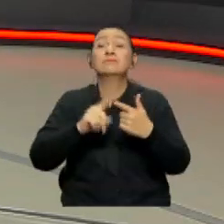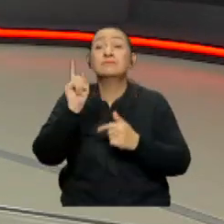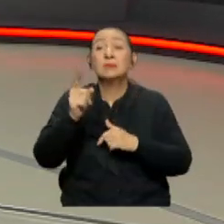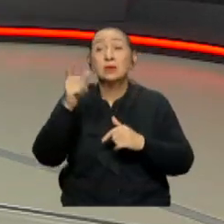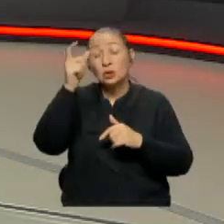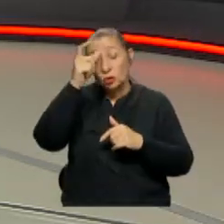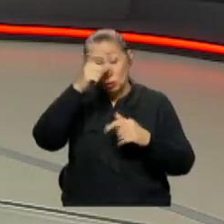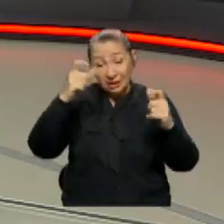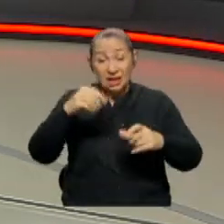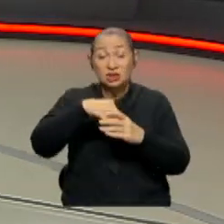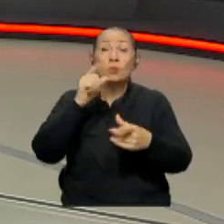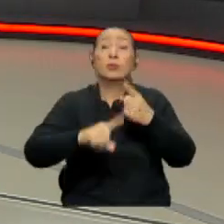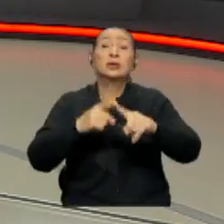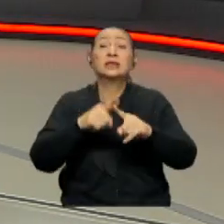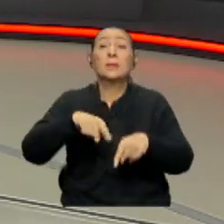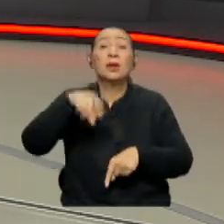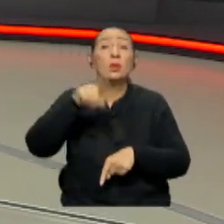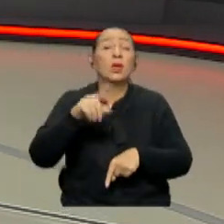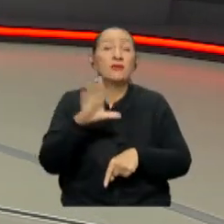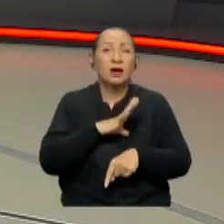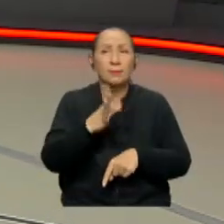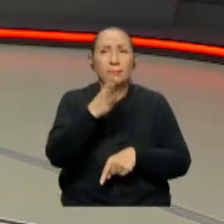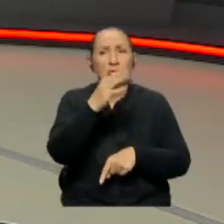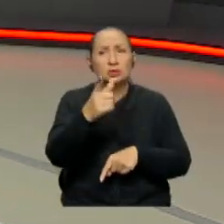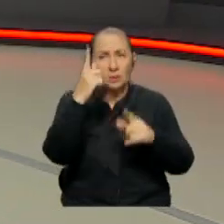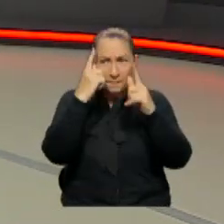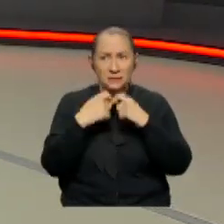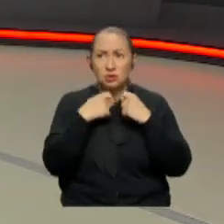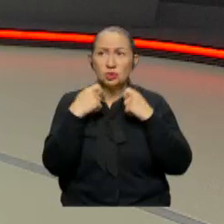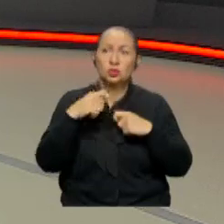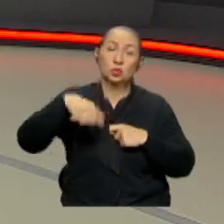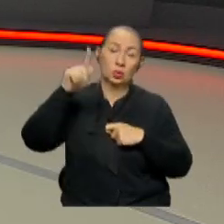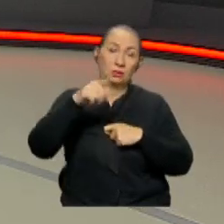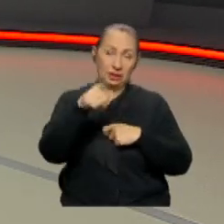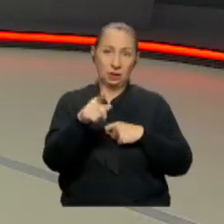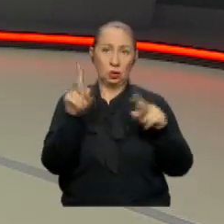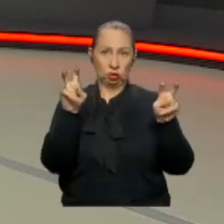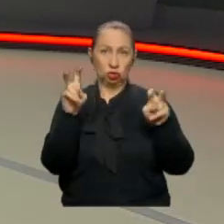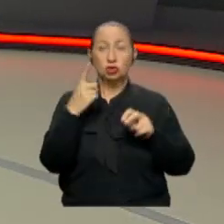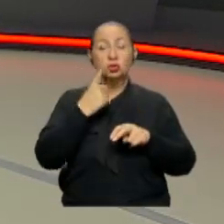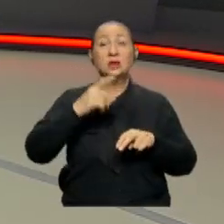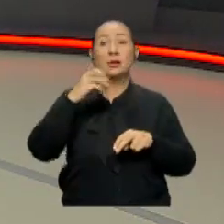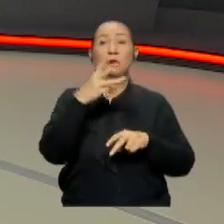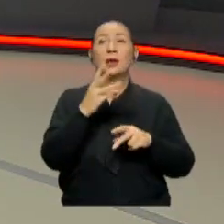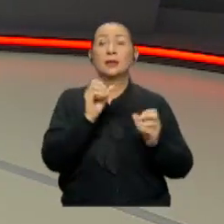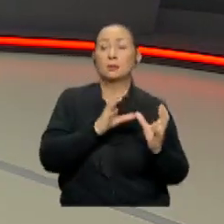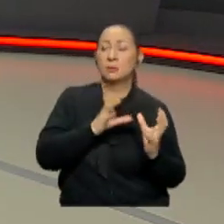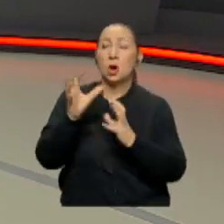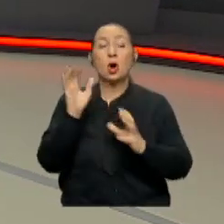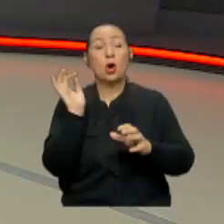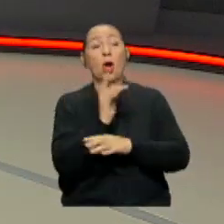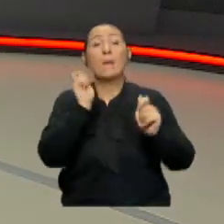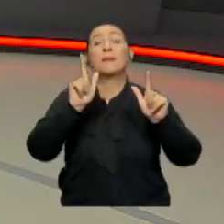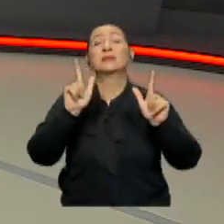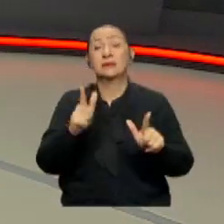ülkenin iç politikasında bir gündem var biliyorsunuz başörtüsü gündemini Cumhurbaşkanı Erdoğan pas verdi golü atmamız